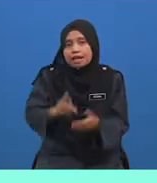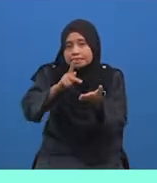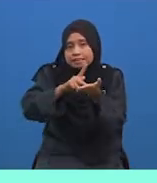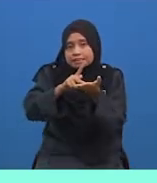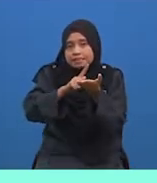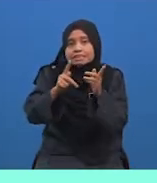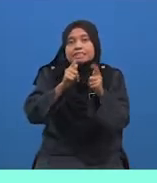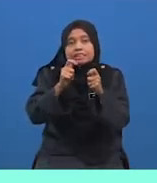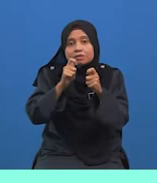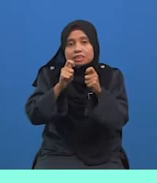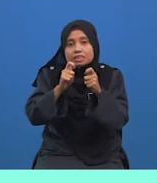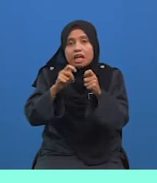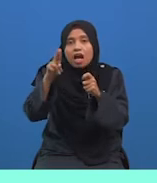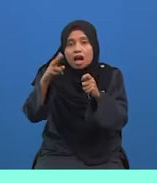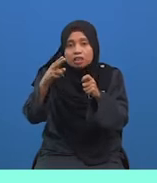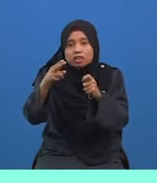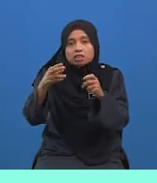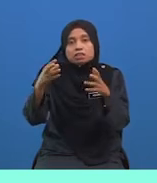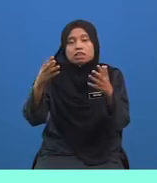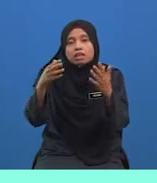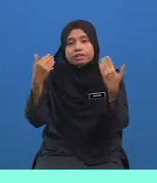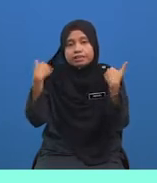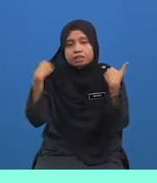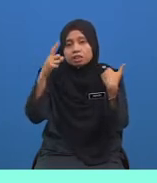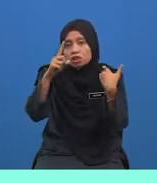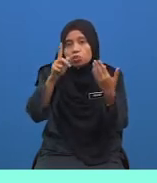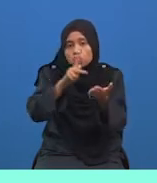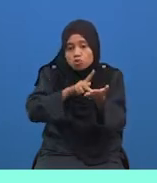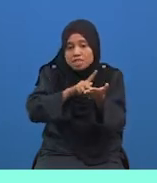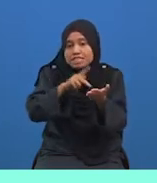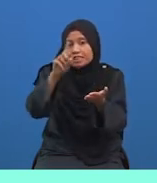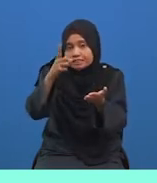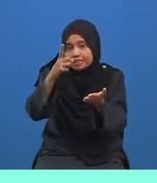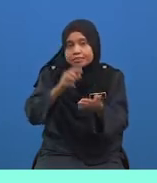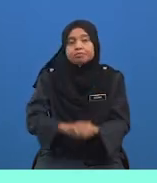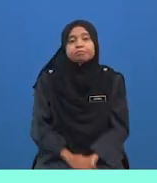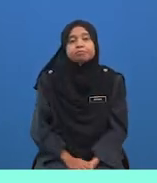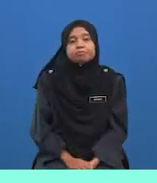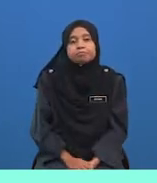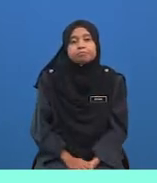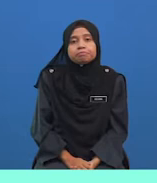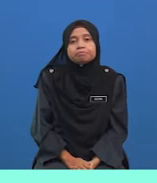Kesan telekomunikasi hanya mempunyai satu kesan sahaja.